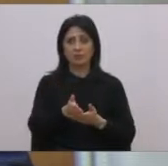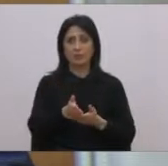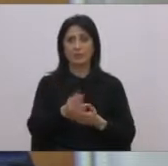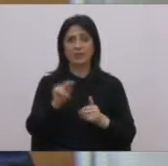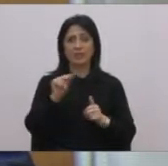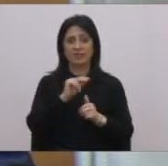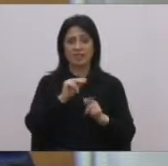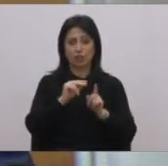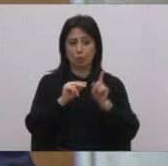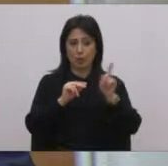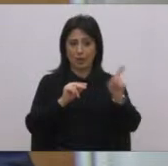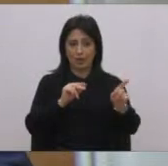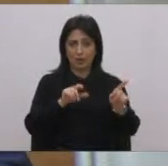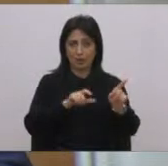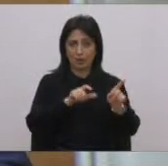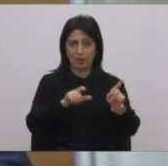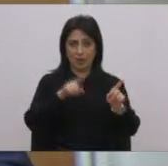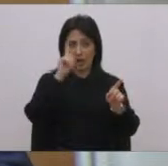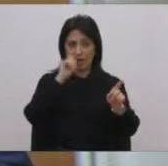საშომხეთისკენ,